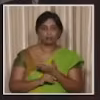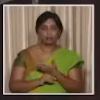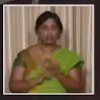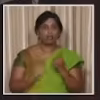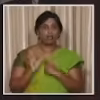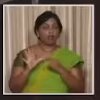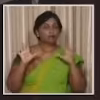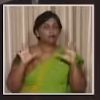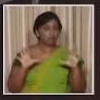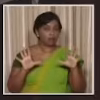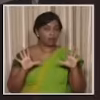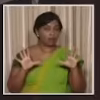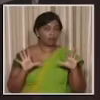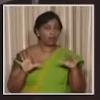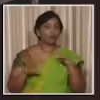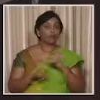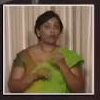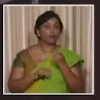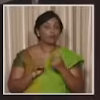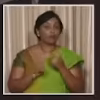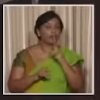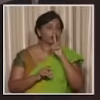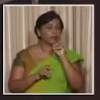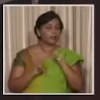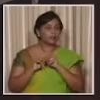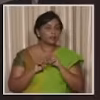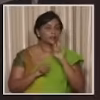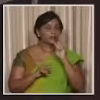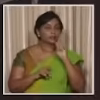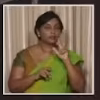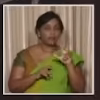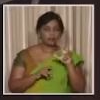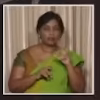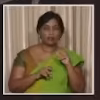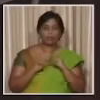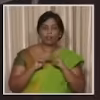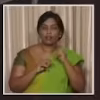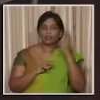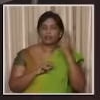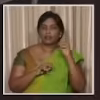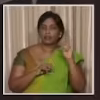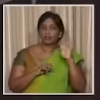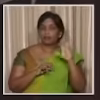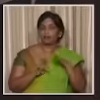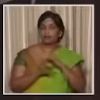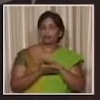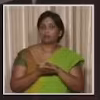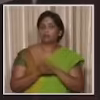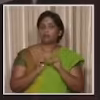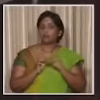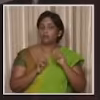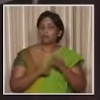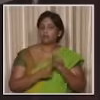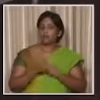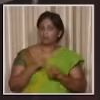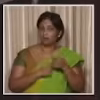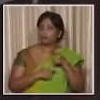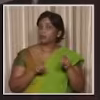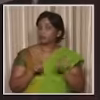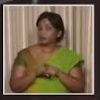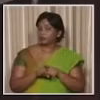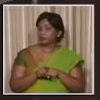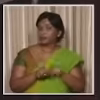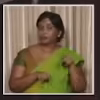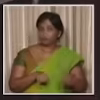ලක්ෂ 10යි වටිනාකම රුපියල් 1.738ට 2.738ට ඉඩම් ප්‍රසකස් කර බල මණ්ඩලය මගින් විකුණනවා ඒ විතරක්